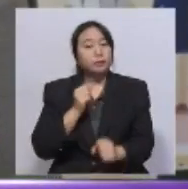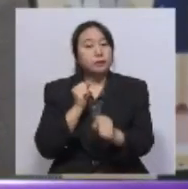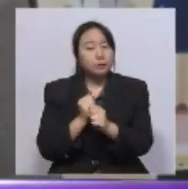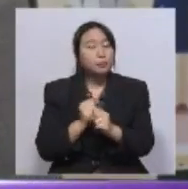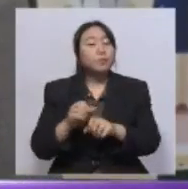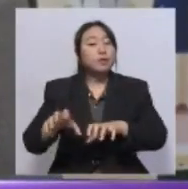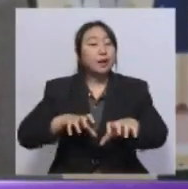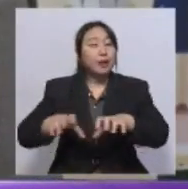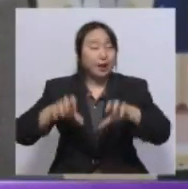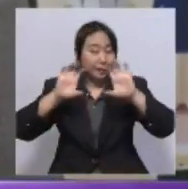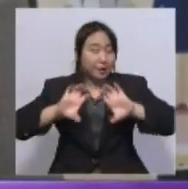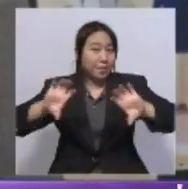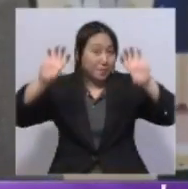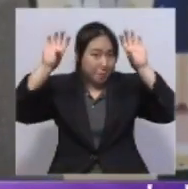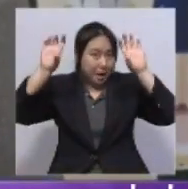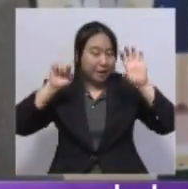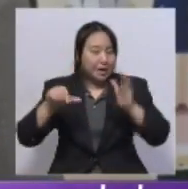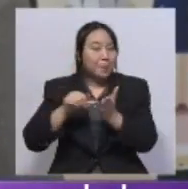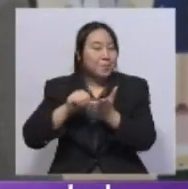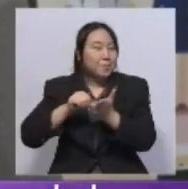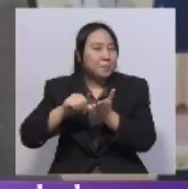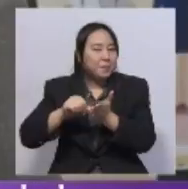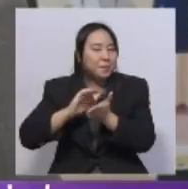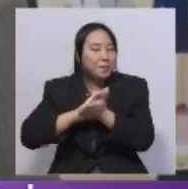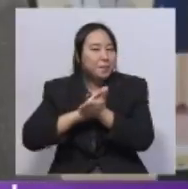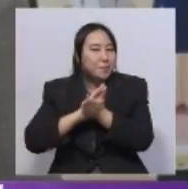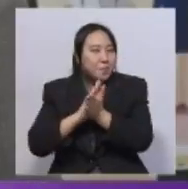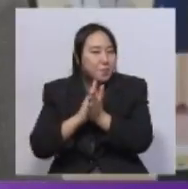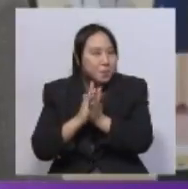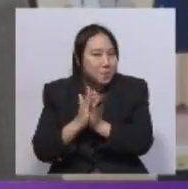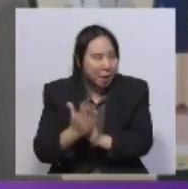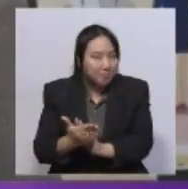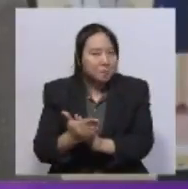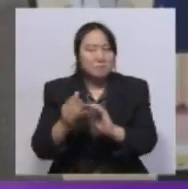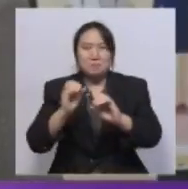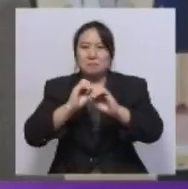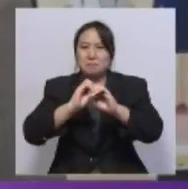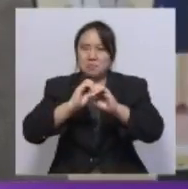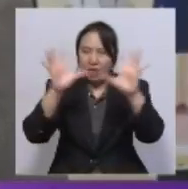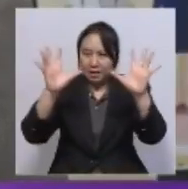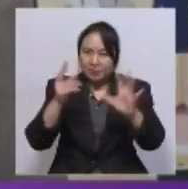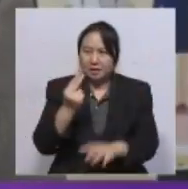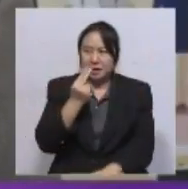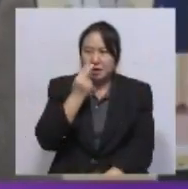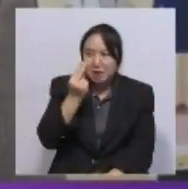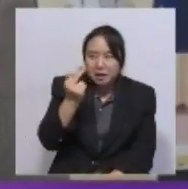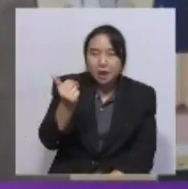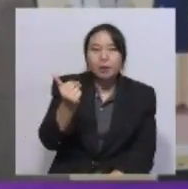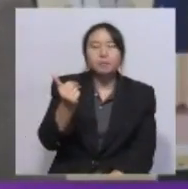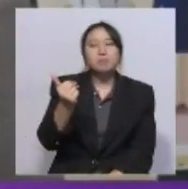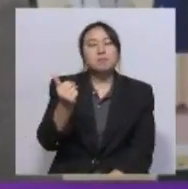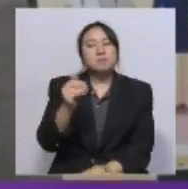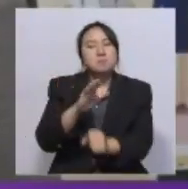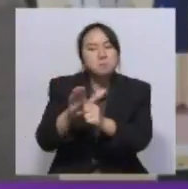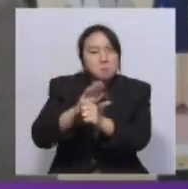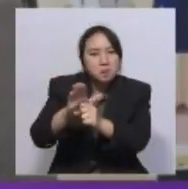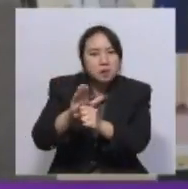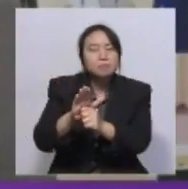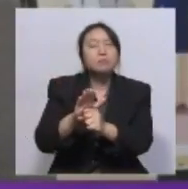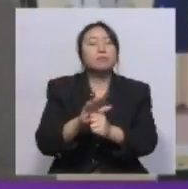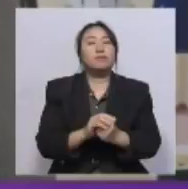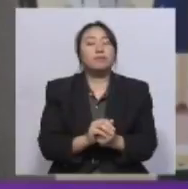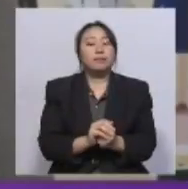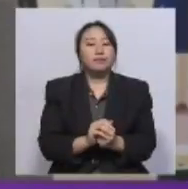ริหารจัดการภาครัฐให้มีความโปร่งใสเปิดเผยมีขนาดที่เหมาะสมนะแล้ว